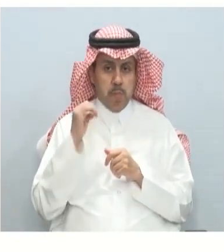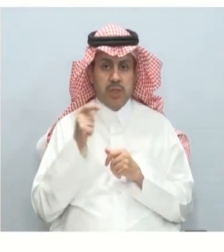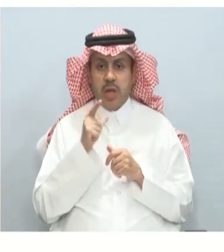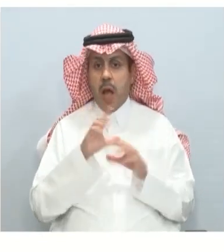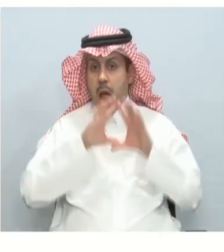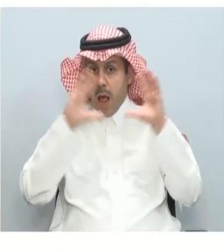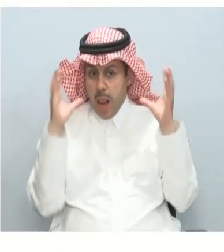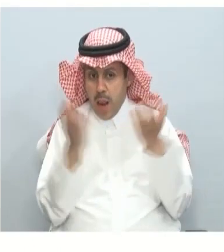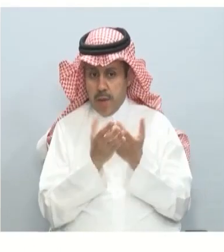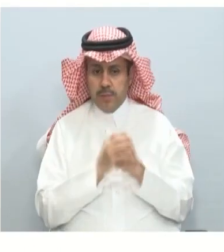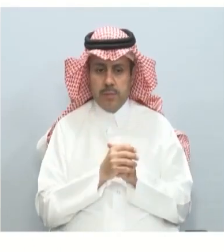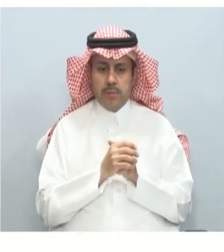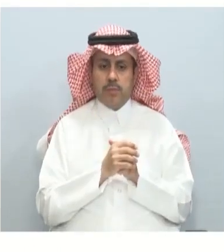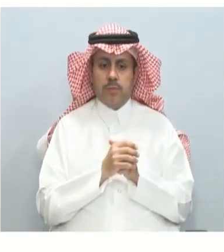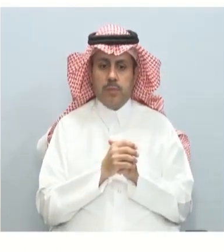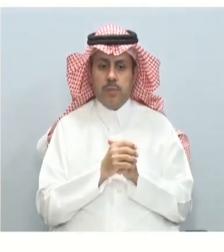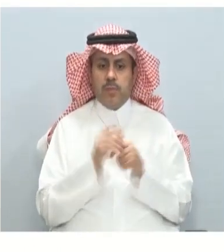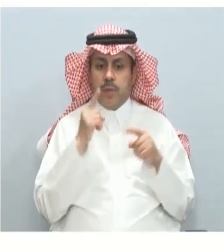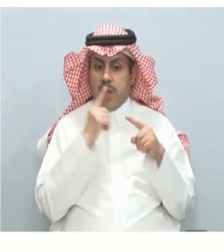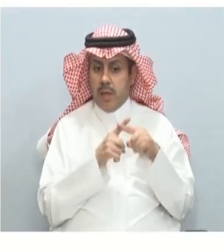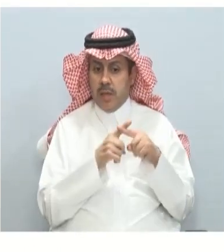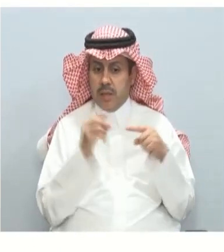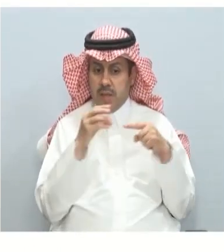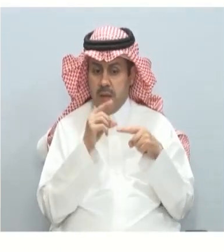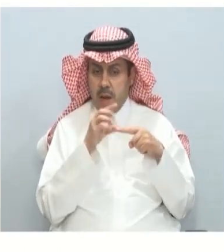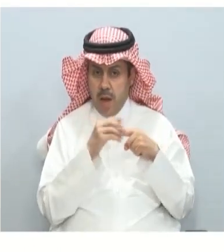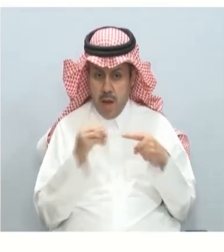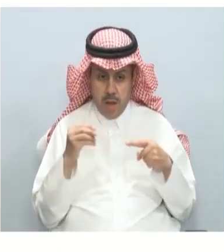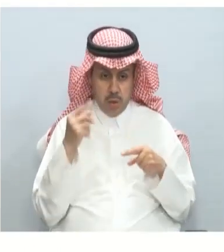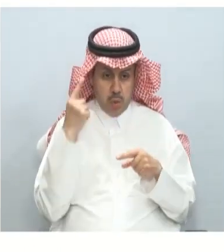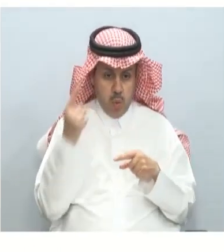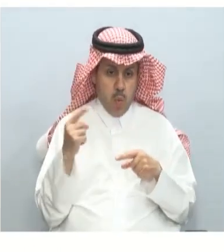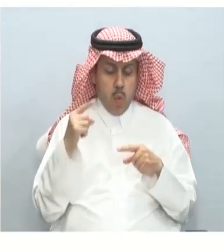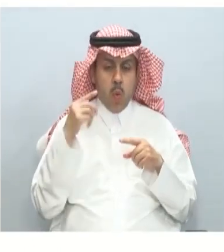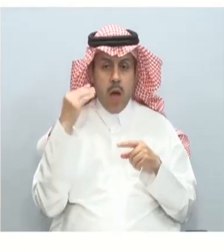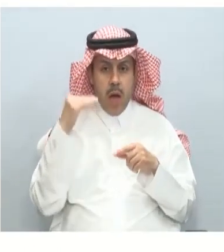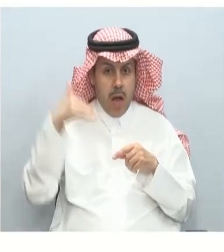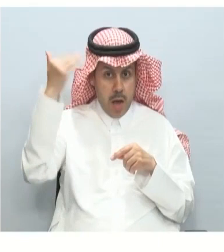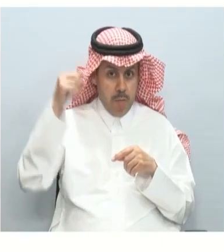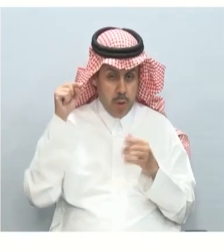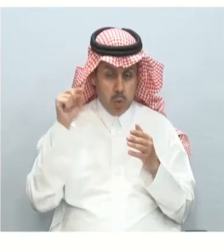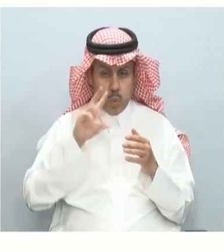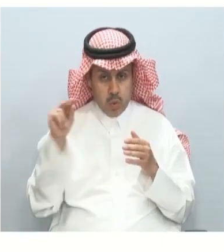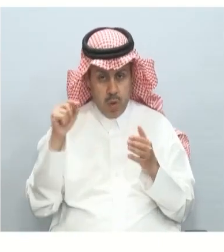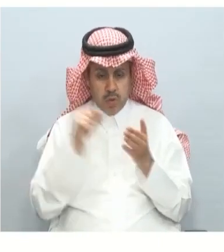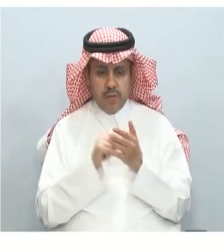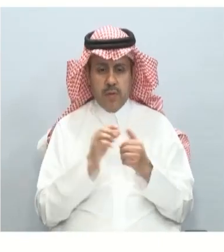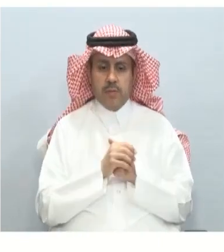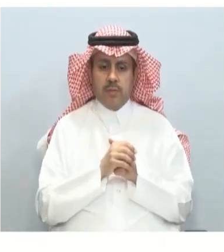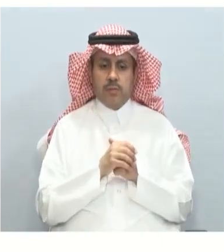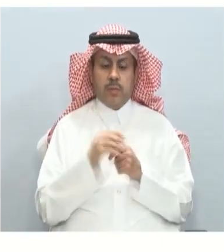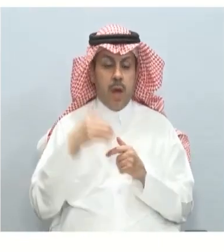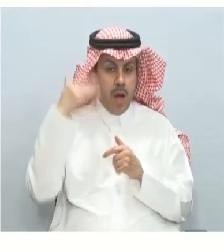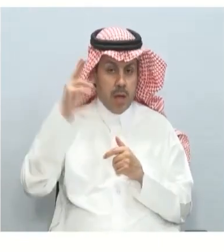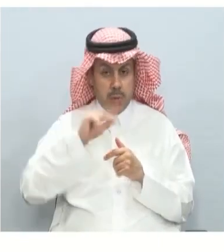المجال طبعا راح يكون اكس ناقص واح اكبر او يساوي صفر راح اجمع واحد للطرفين راح يكون عندي اكس اكبر